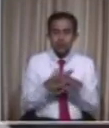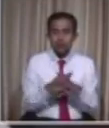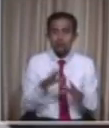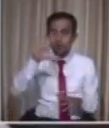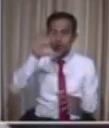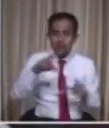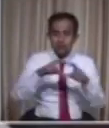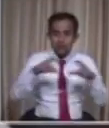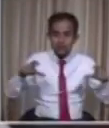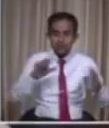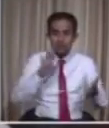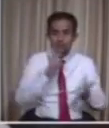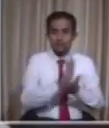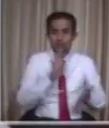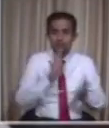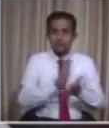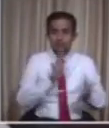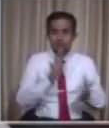अच्छुन